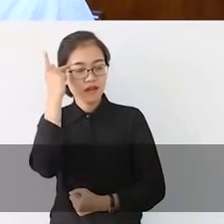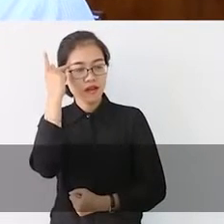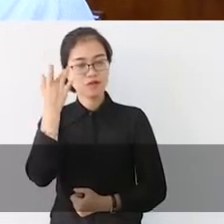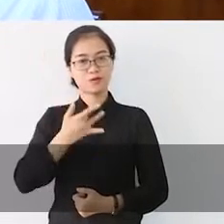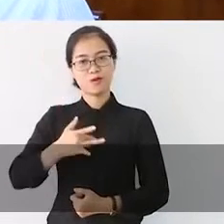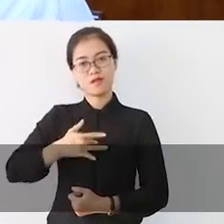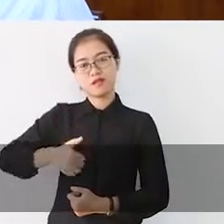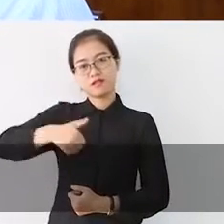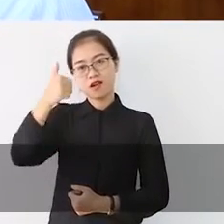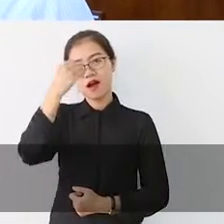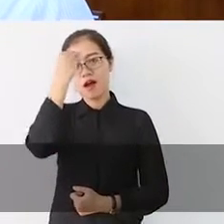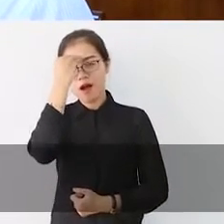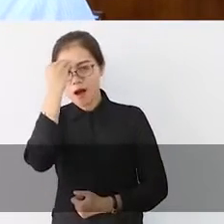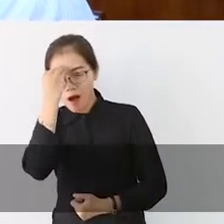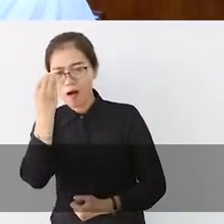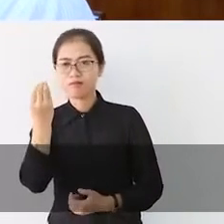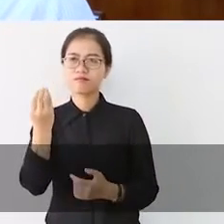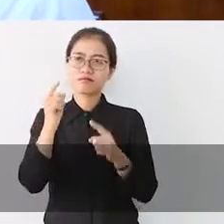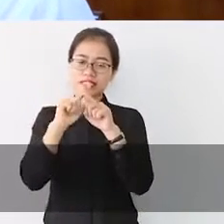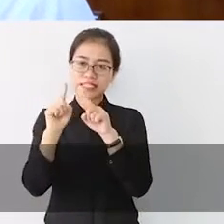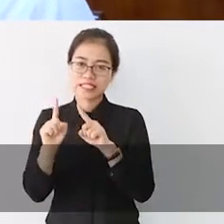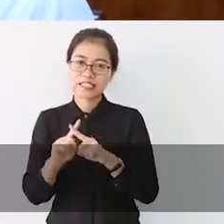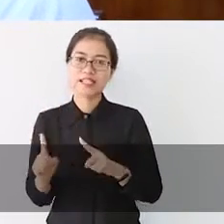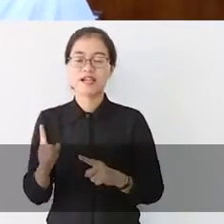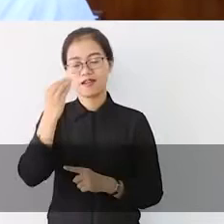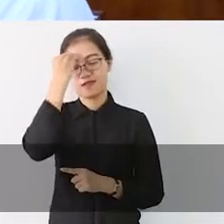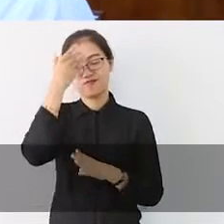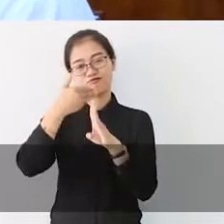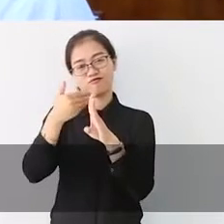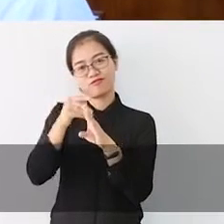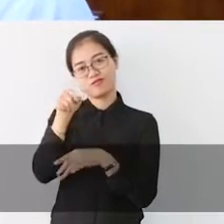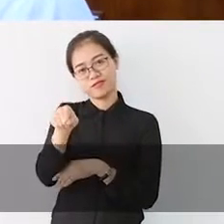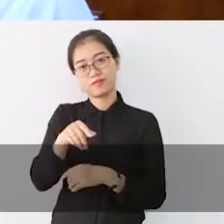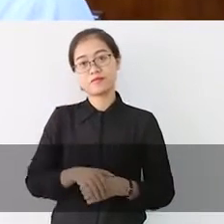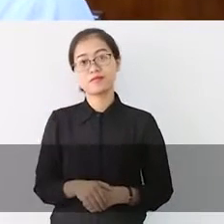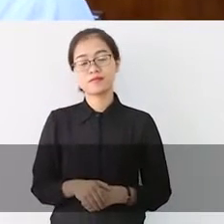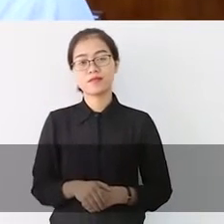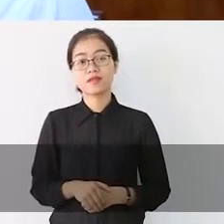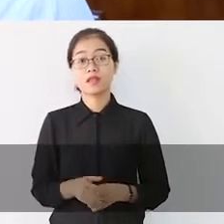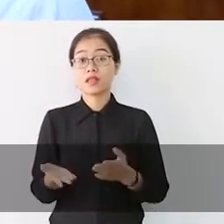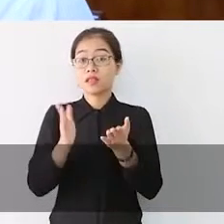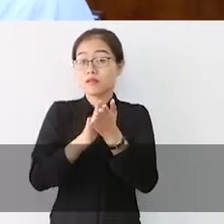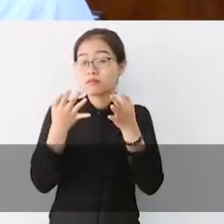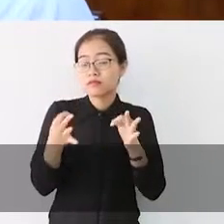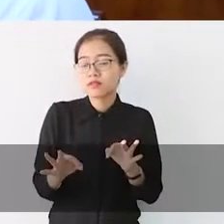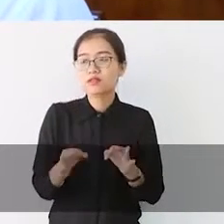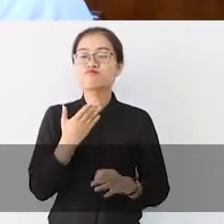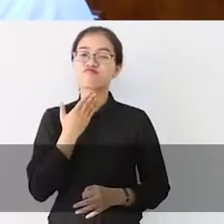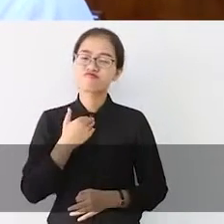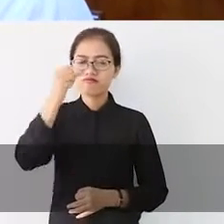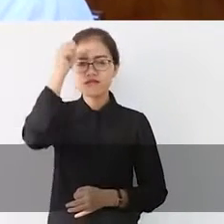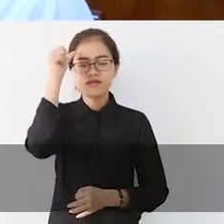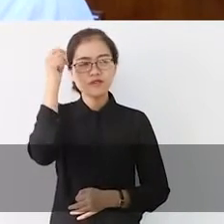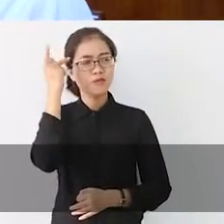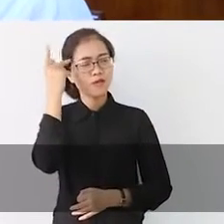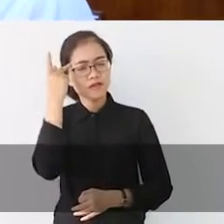thể tham gia học tập và rèn luyện ở trường. Ngoài việc hỗ trợ cho các bạn thì cái mô hình này sẽ giúp các bạn có được một cái sự tự tin